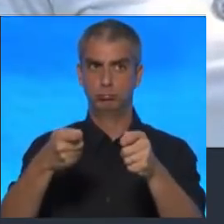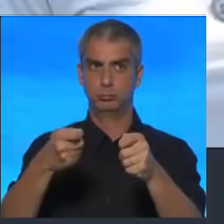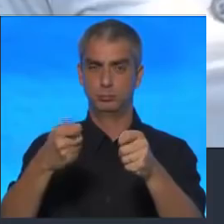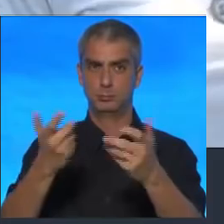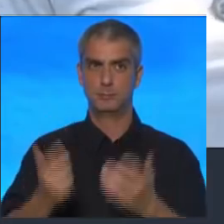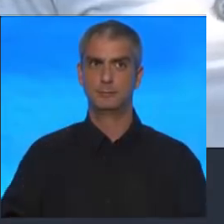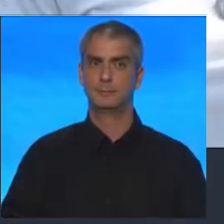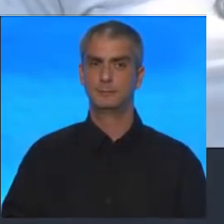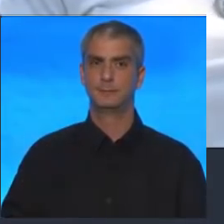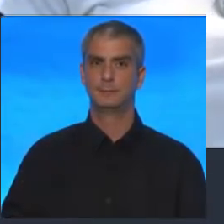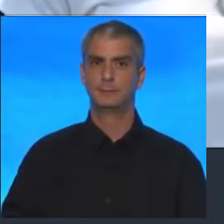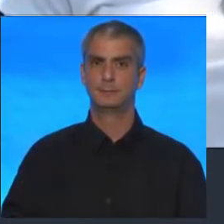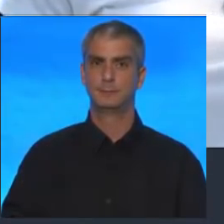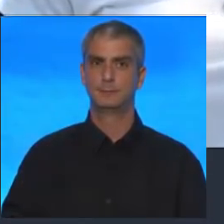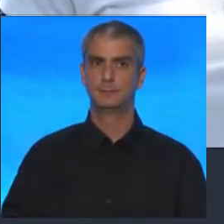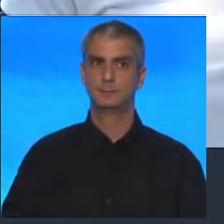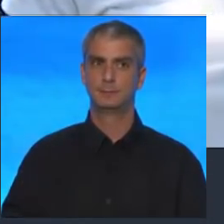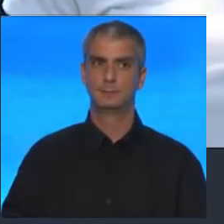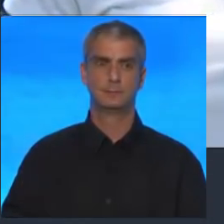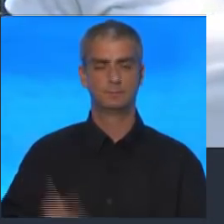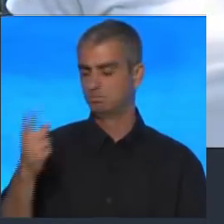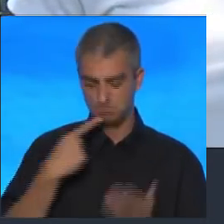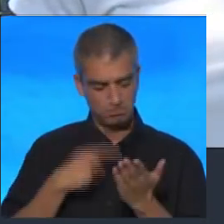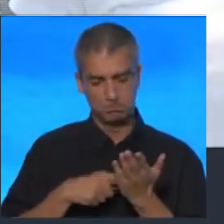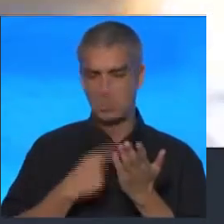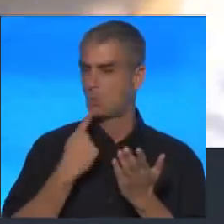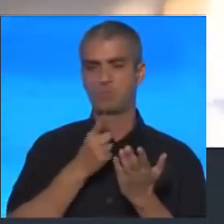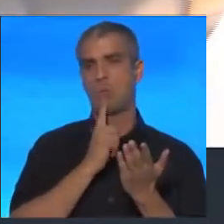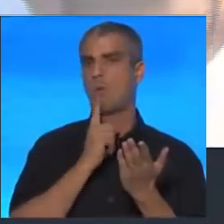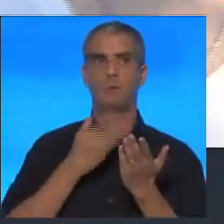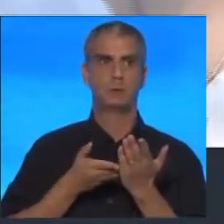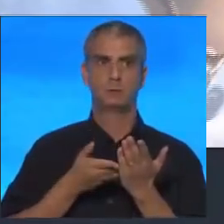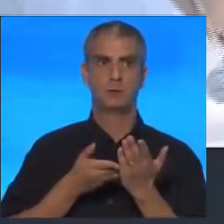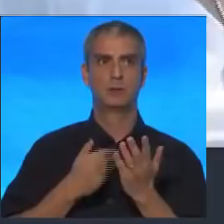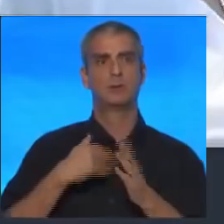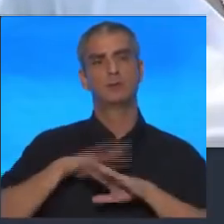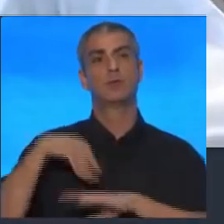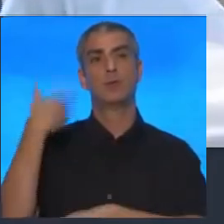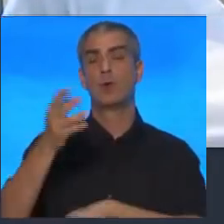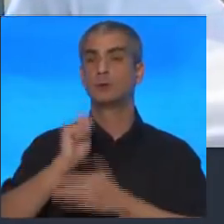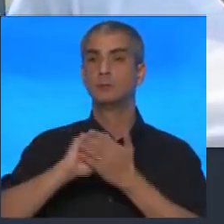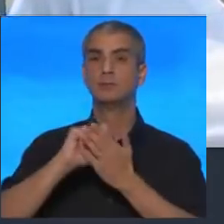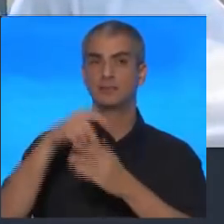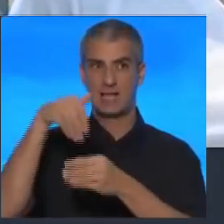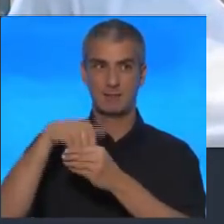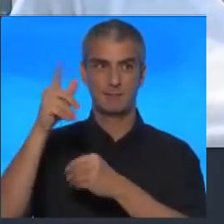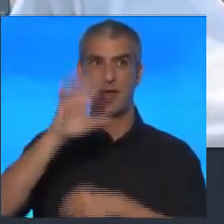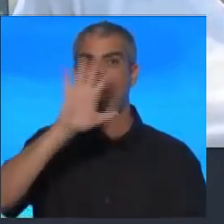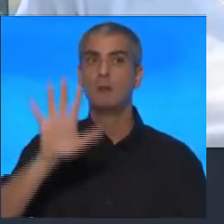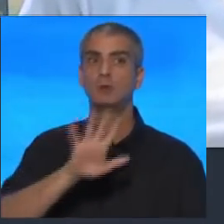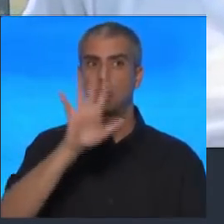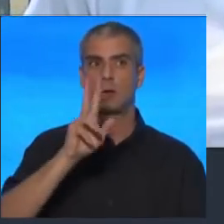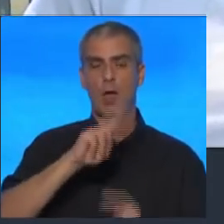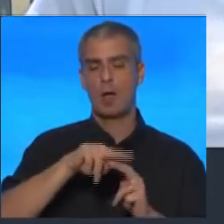на таможне. Вот их это не удовлетворило. Мы просидели под кабинетом 5 часов.